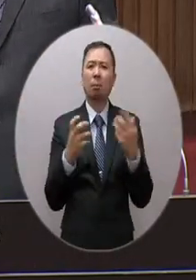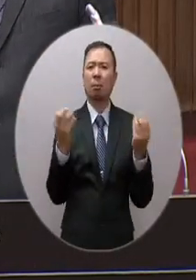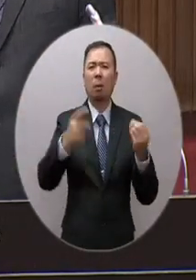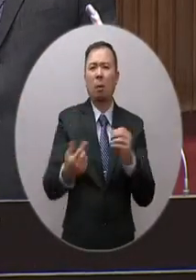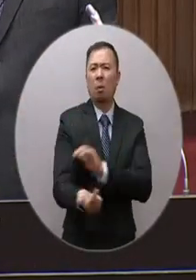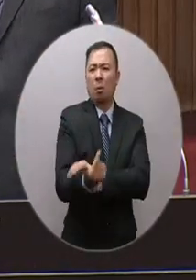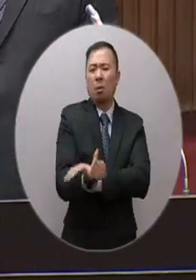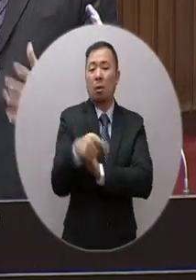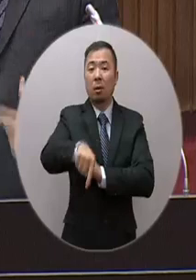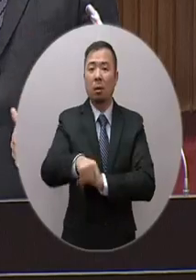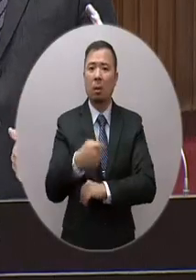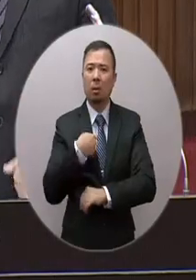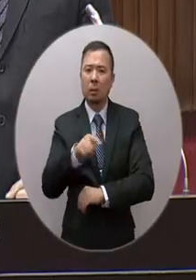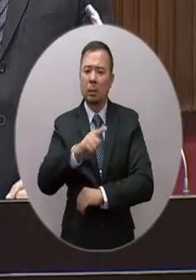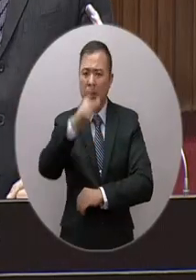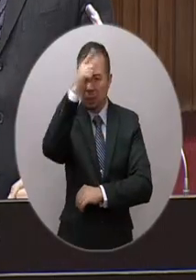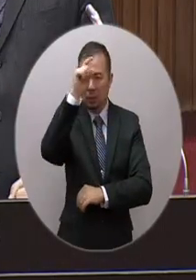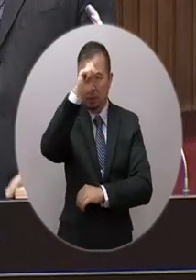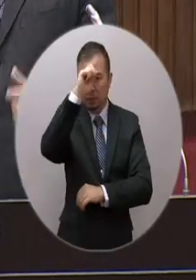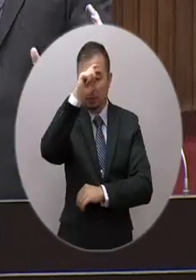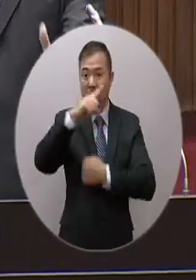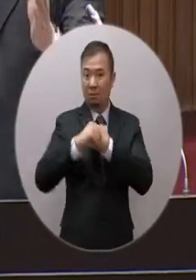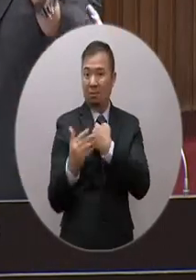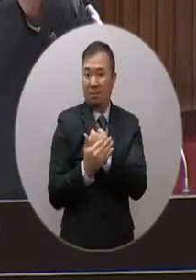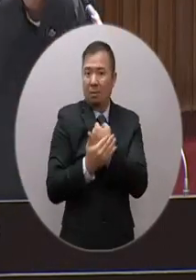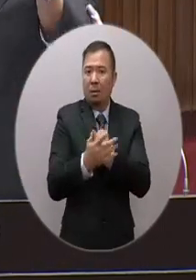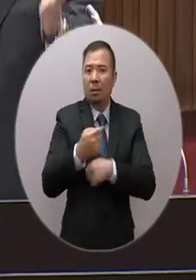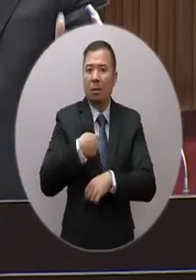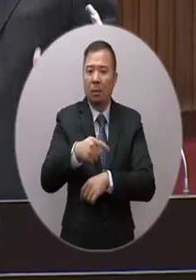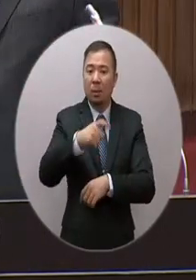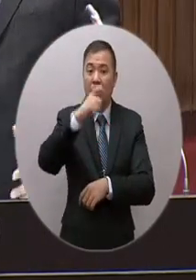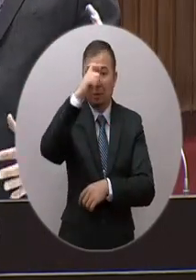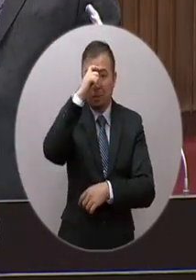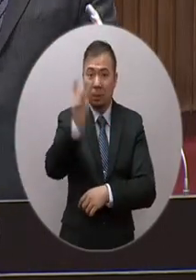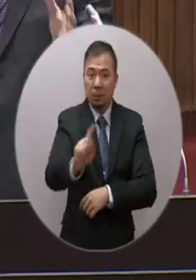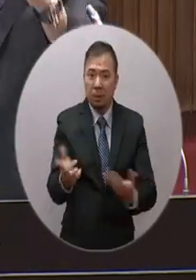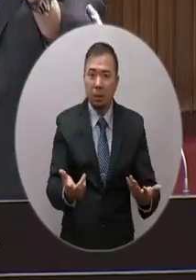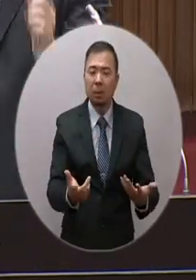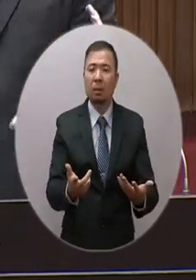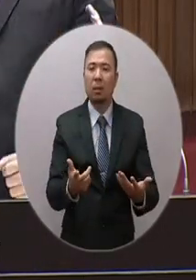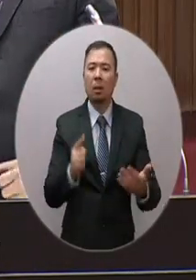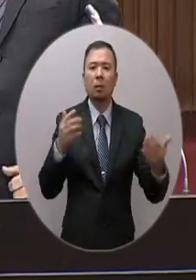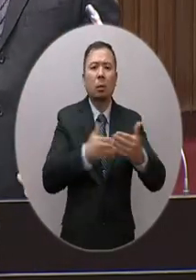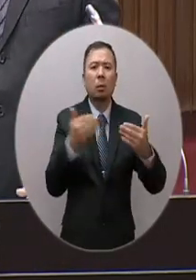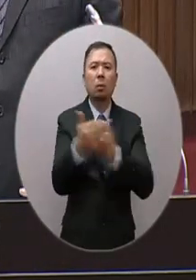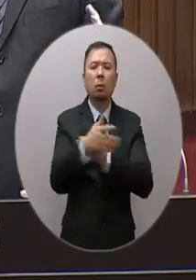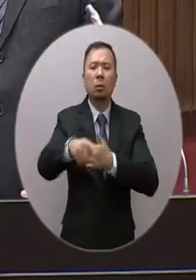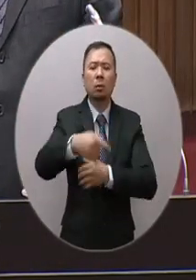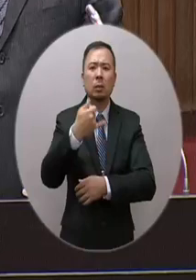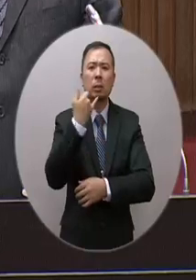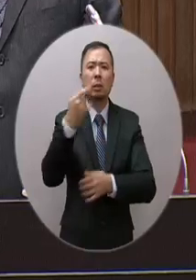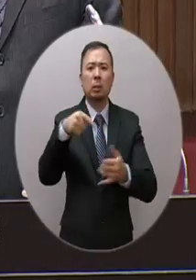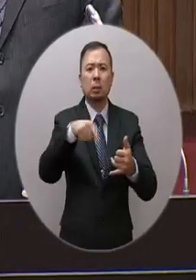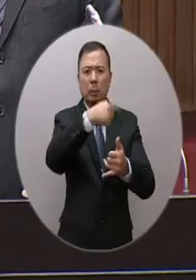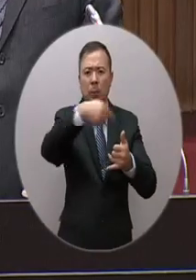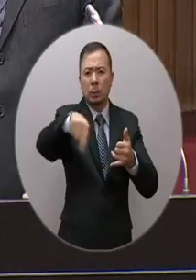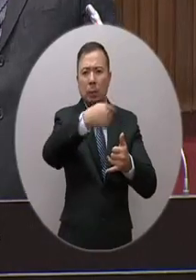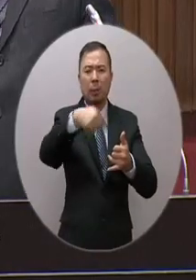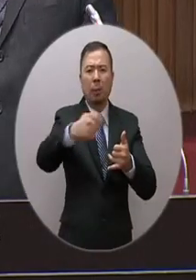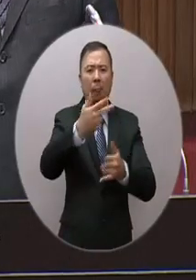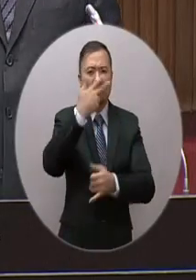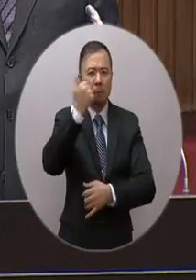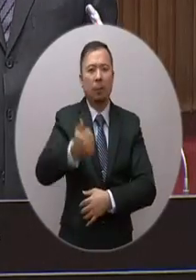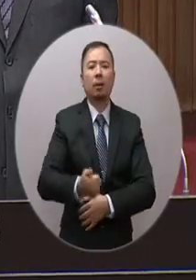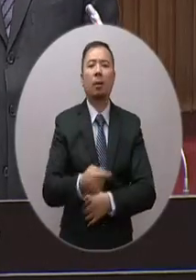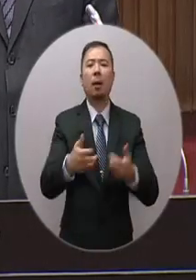带给我们屏东，我们期待的是什么？快一点有更好的一个交通网路的一个建构完成嘛。 是是。